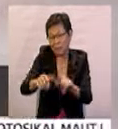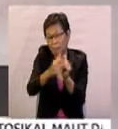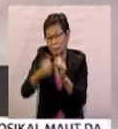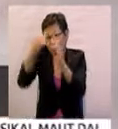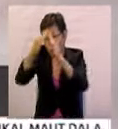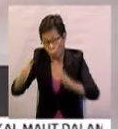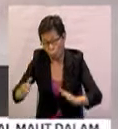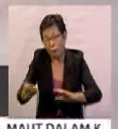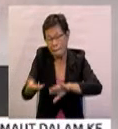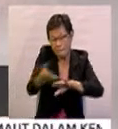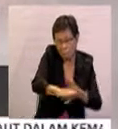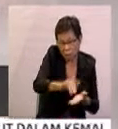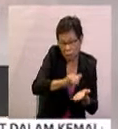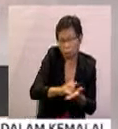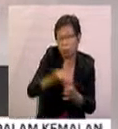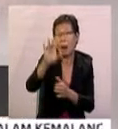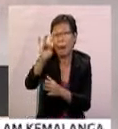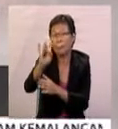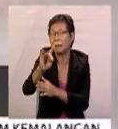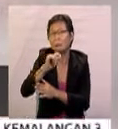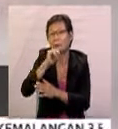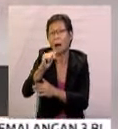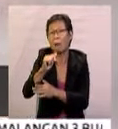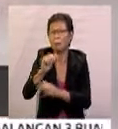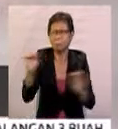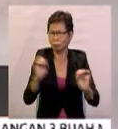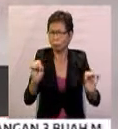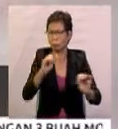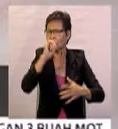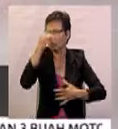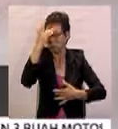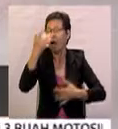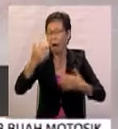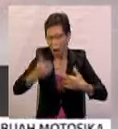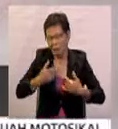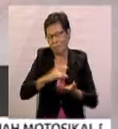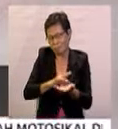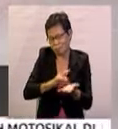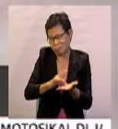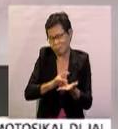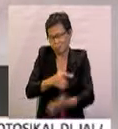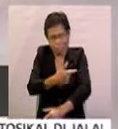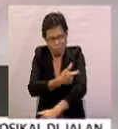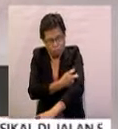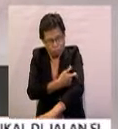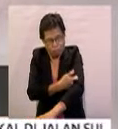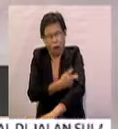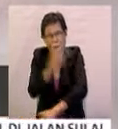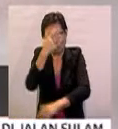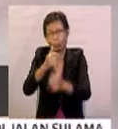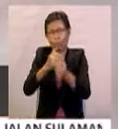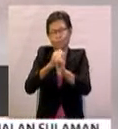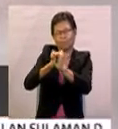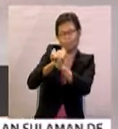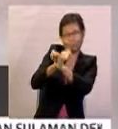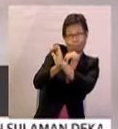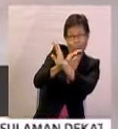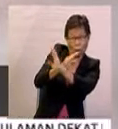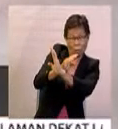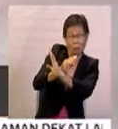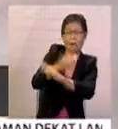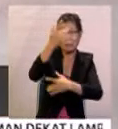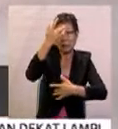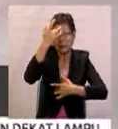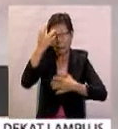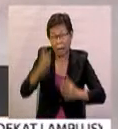kanak-kanak yang meninggal dunia itu tetapi tidak bergejala juga diberi rawatan antibiotik sebagai langkah pencegahan. Keadaan